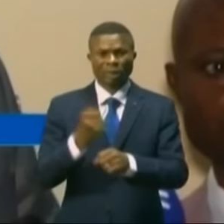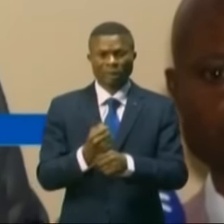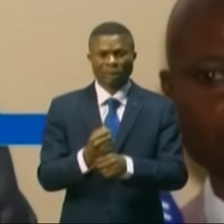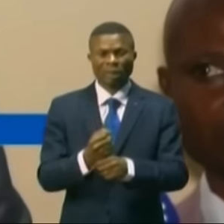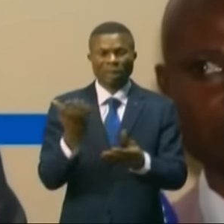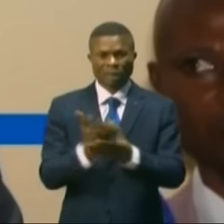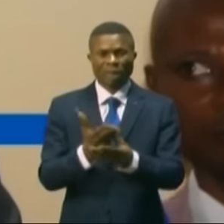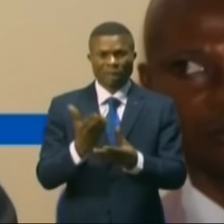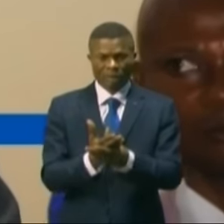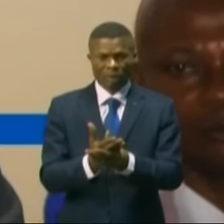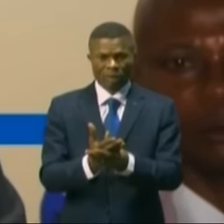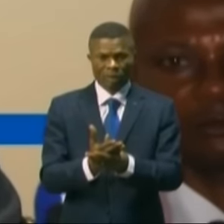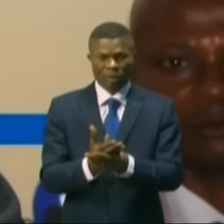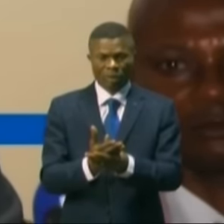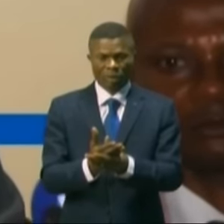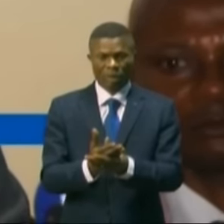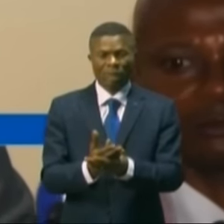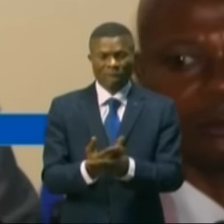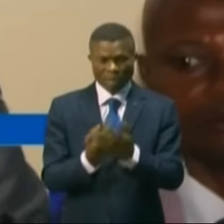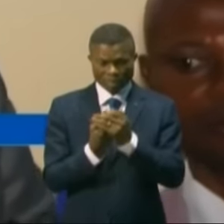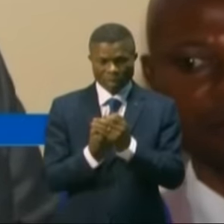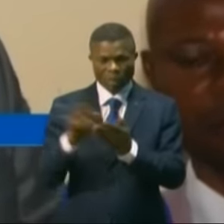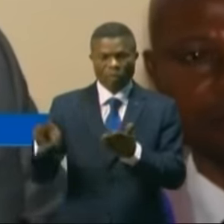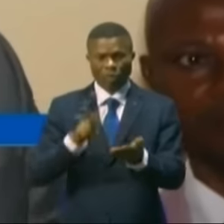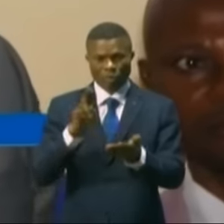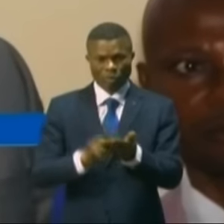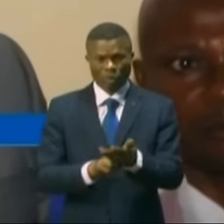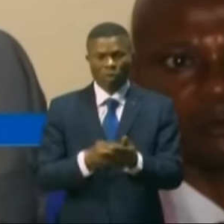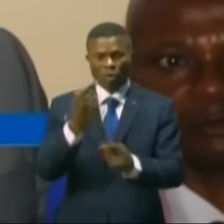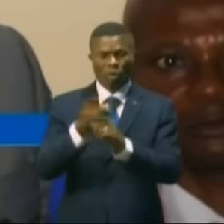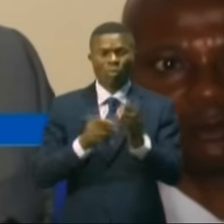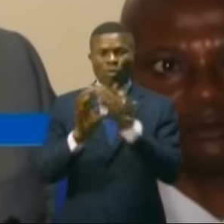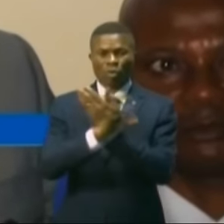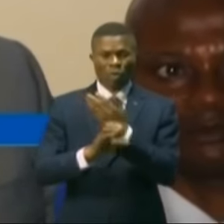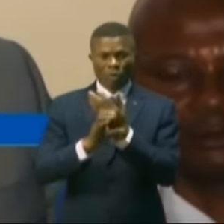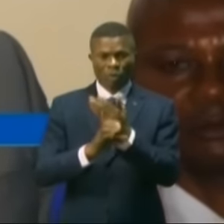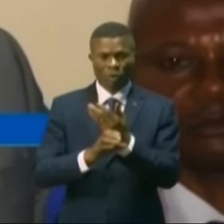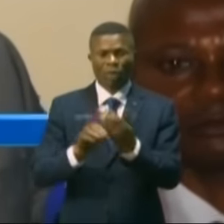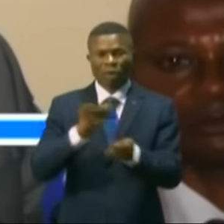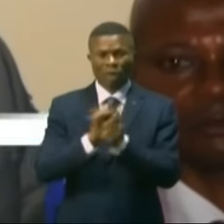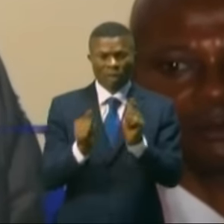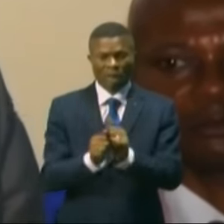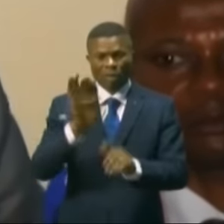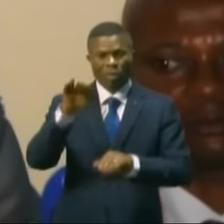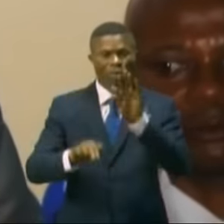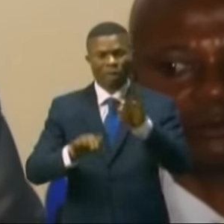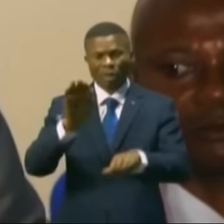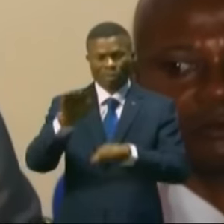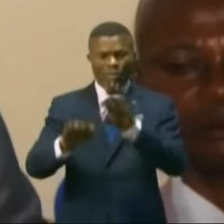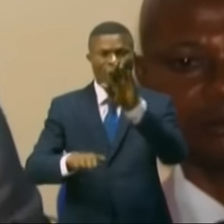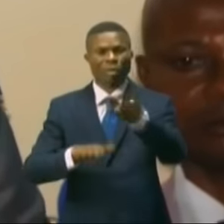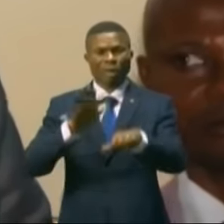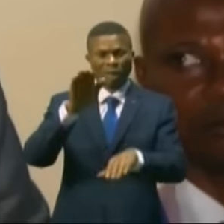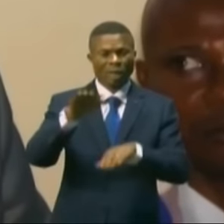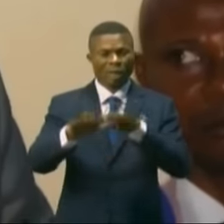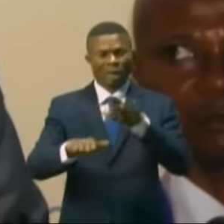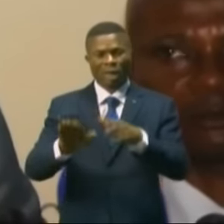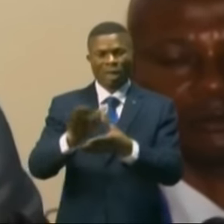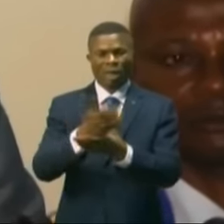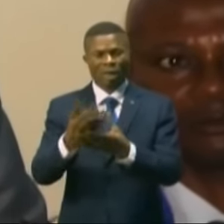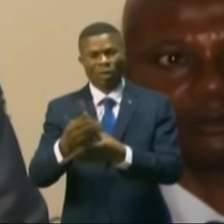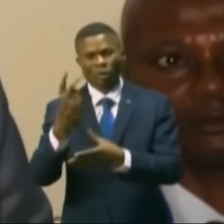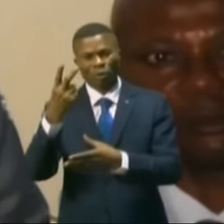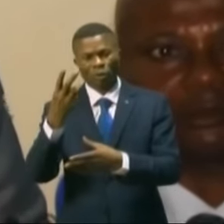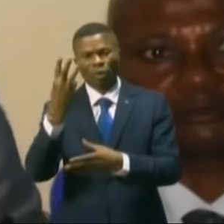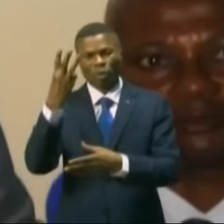d'appel d'offres sera lancé d'ici début août. Le processus pourra prendre entre deux